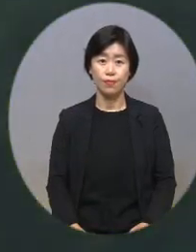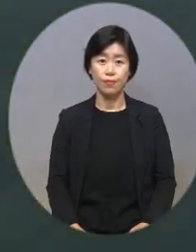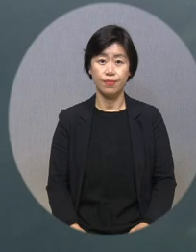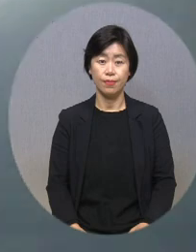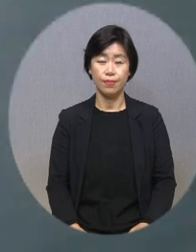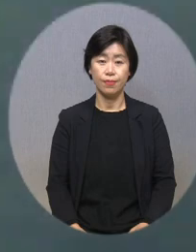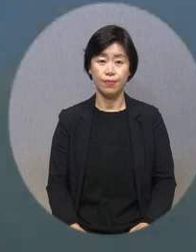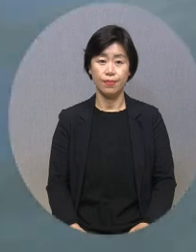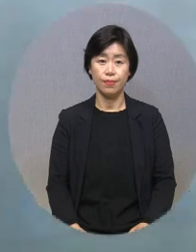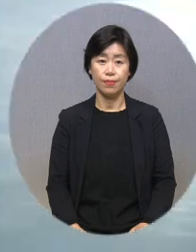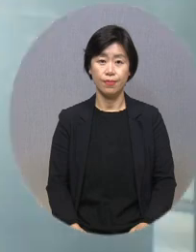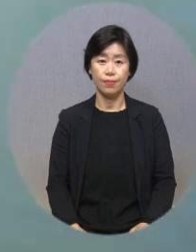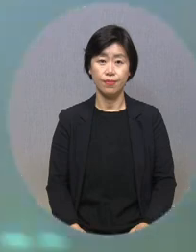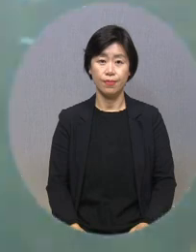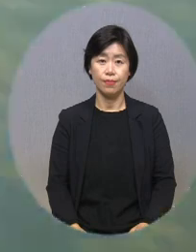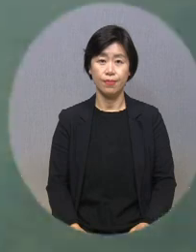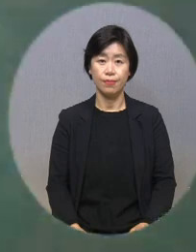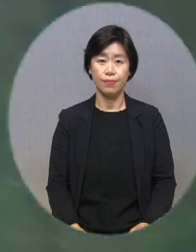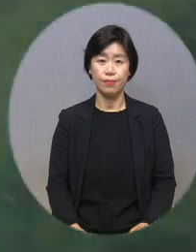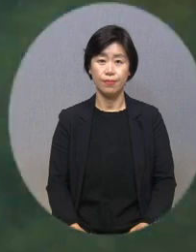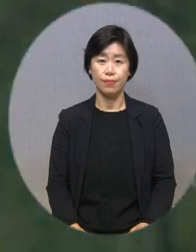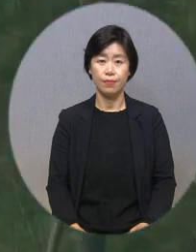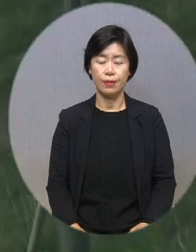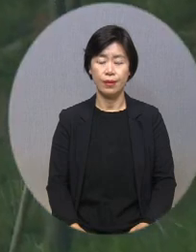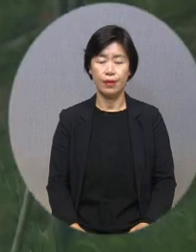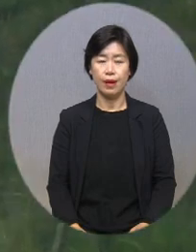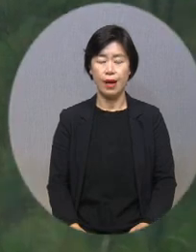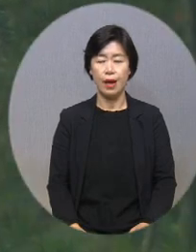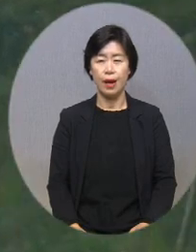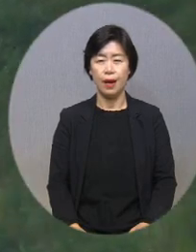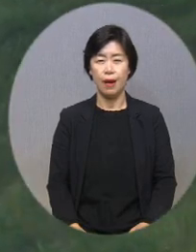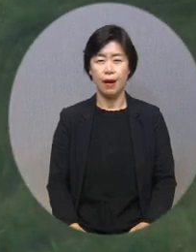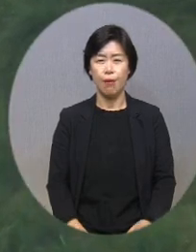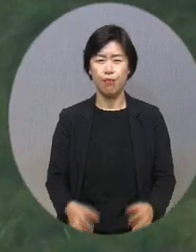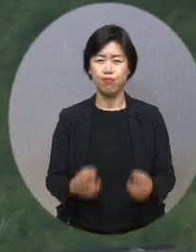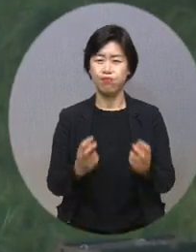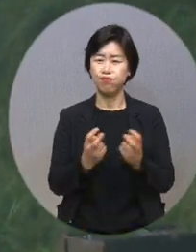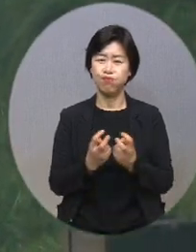갓. 어! 어! 오 마이 갓. 오 마이